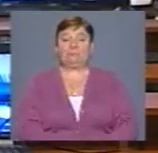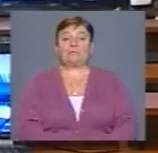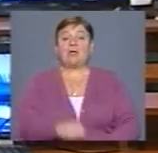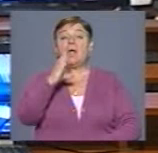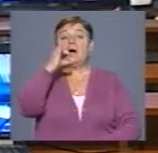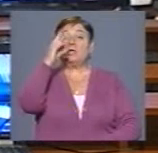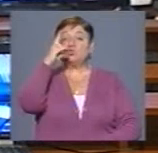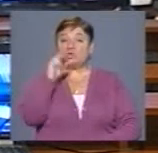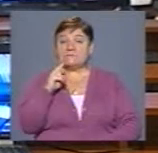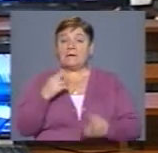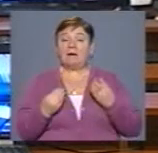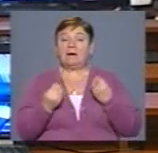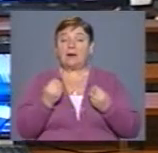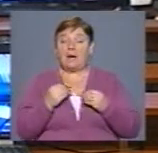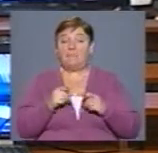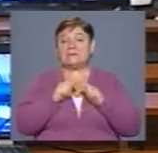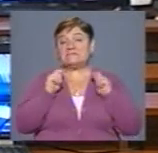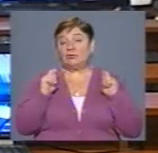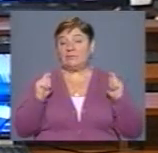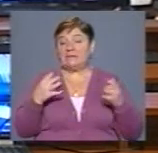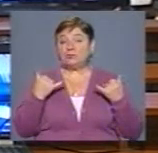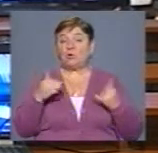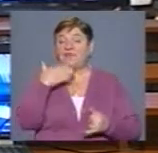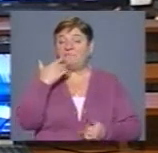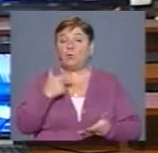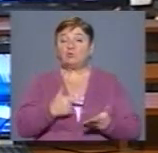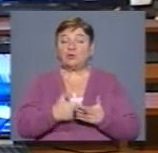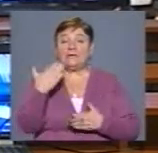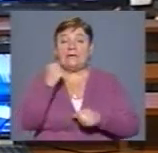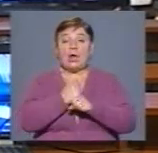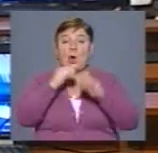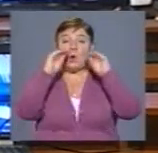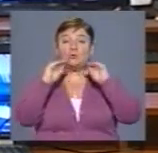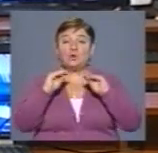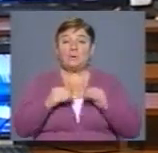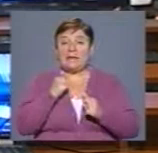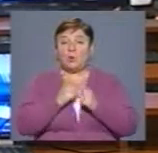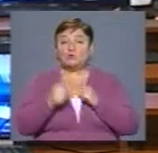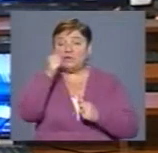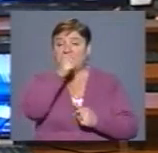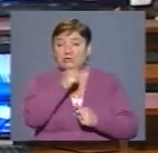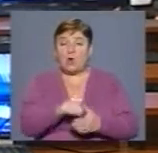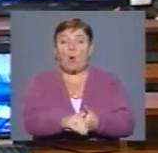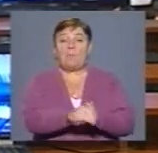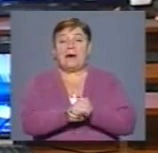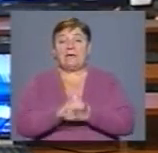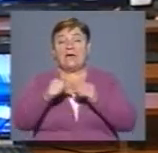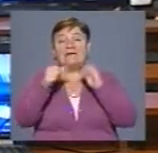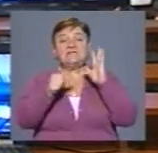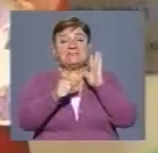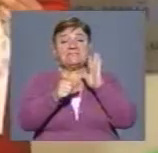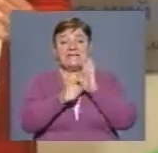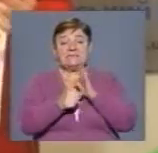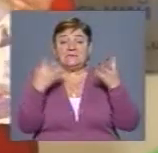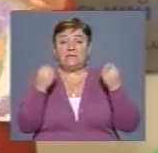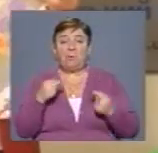Соціальну гру «Бути жінкою» презентували сьогодні в Ужгороді. Її розробили під час щорічної всесвітньої кампанії «16 днів проти